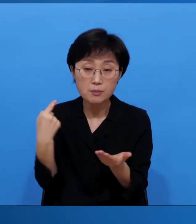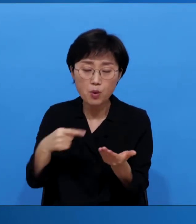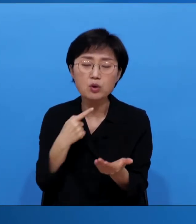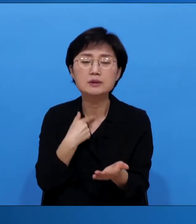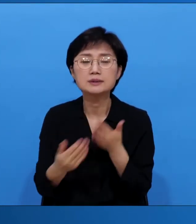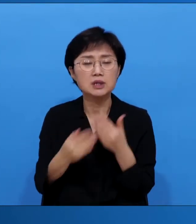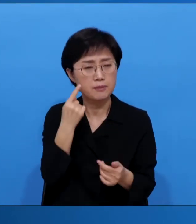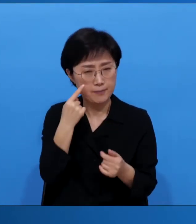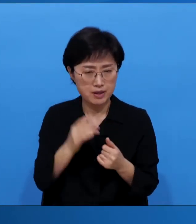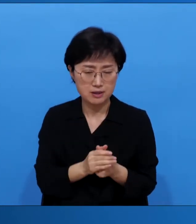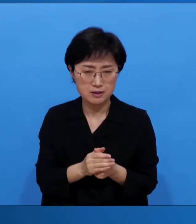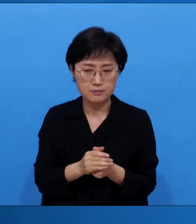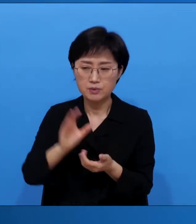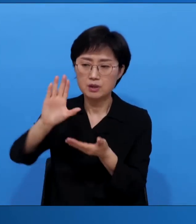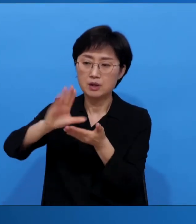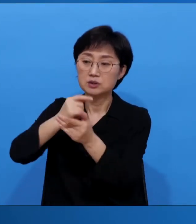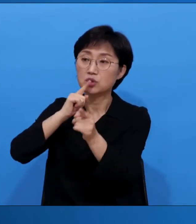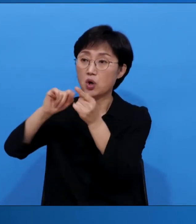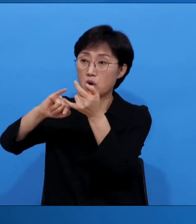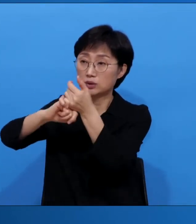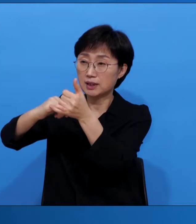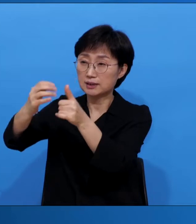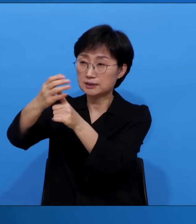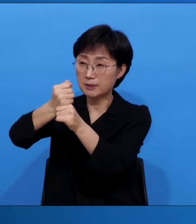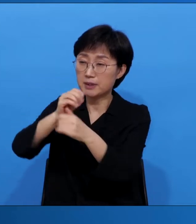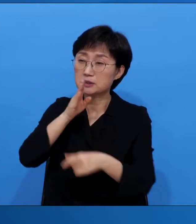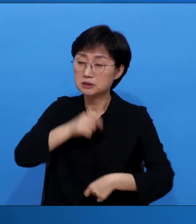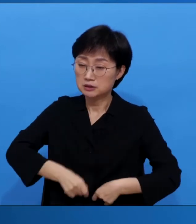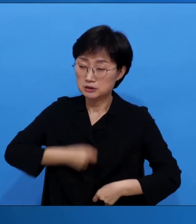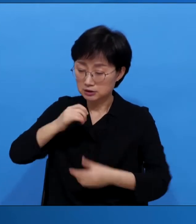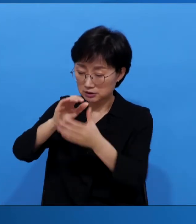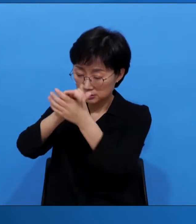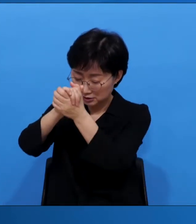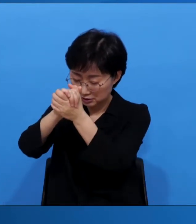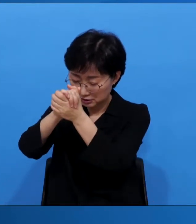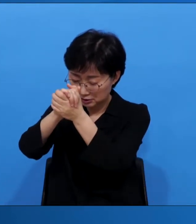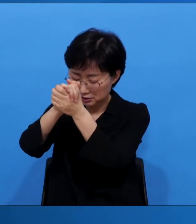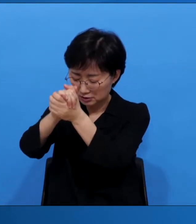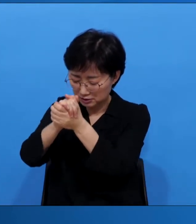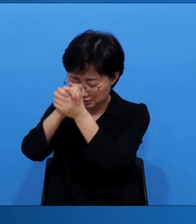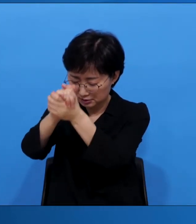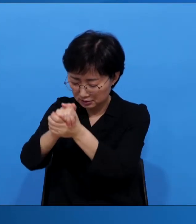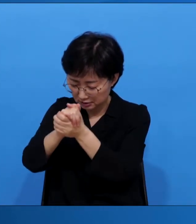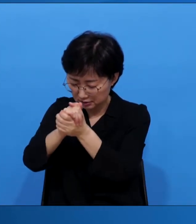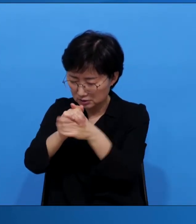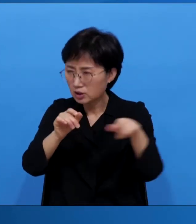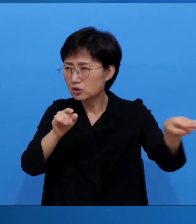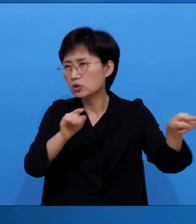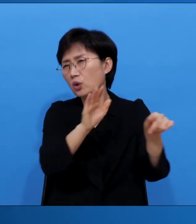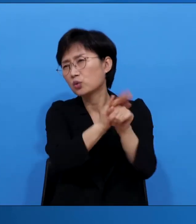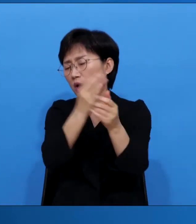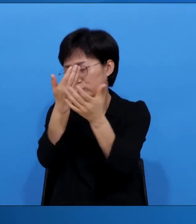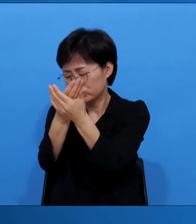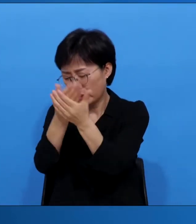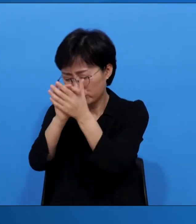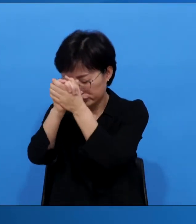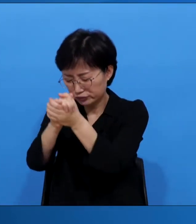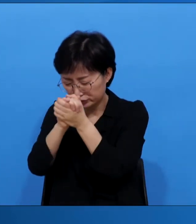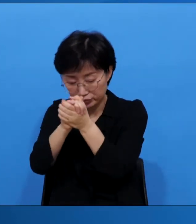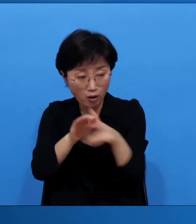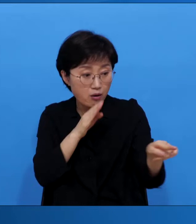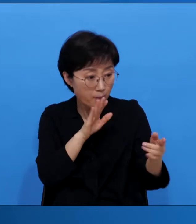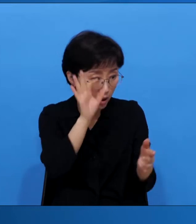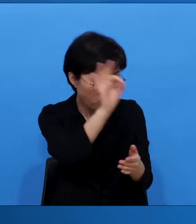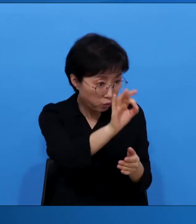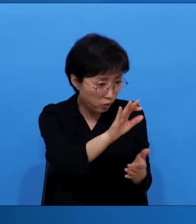그리스도께서 주신 언약의 말씀을 정확하게 붙잡았는데 가지도 않았는데 역사했네. You accurately hold on to the word of the covenant of Christ, and before you even enter